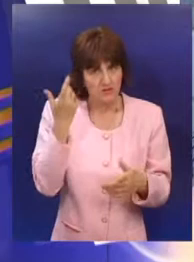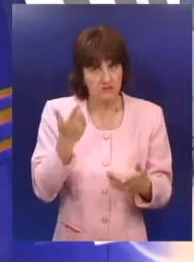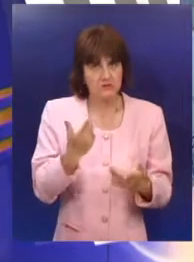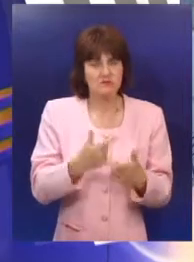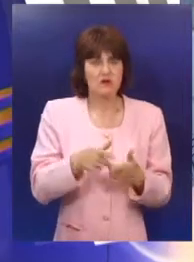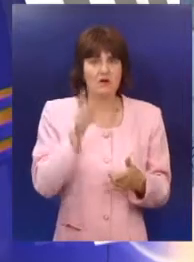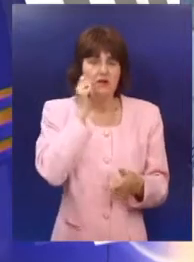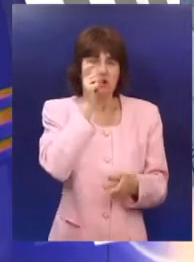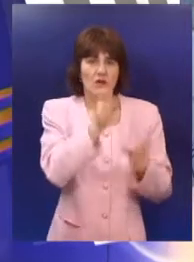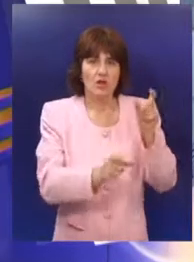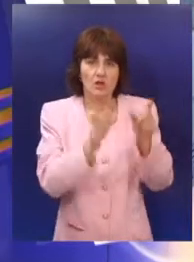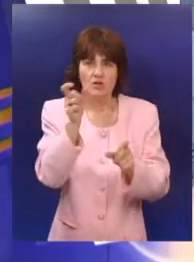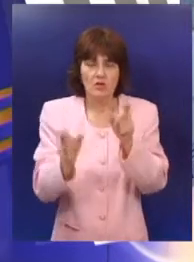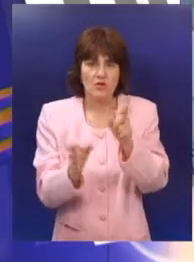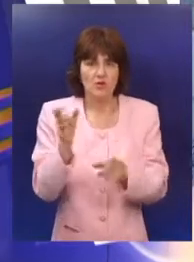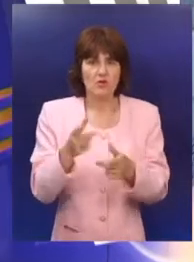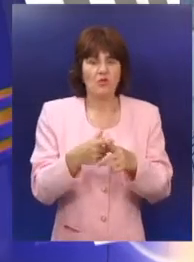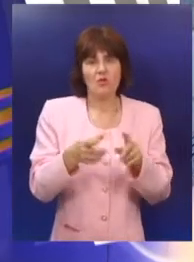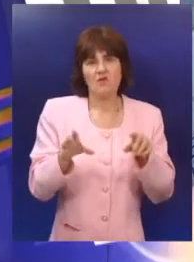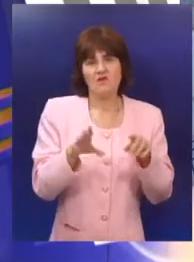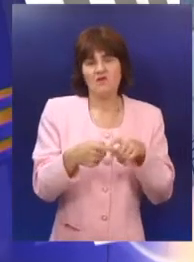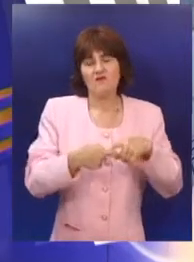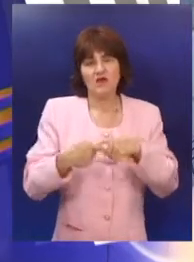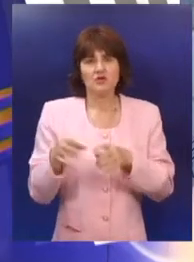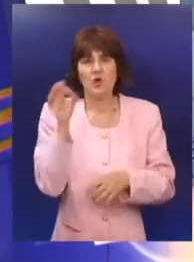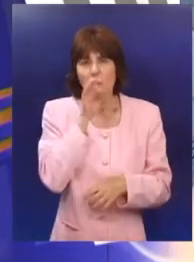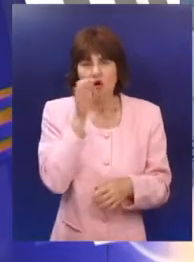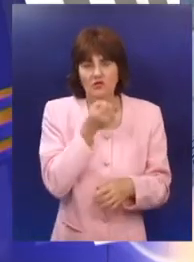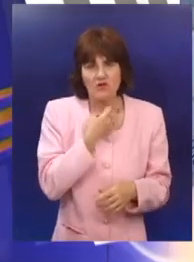sa lekovima, sa hemikalijama, sa